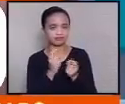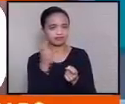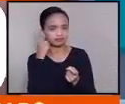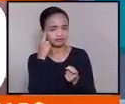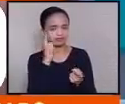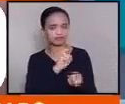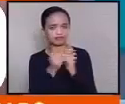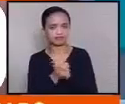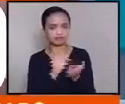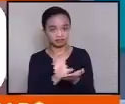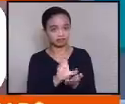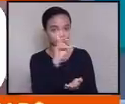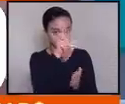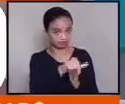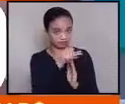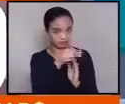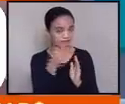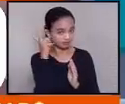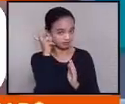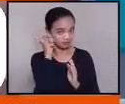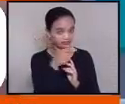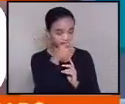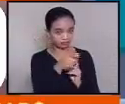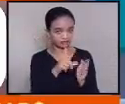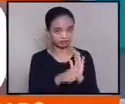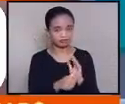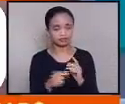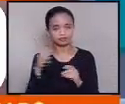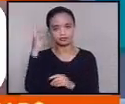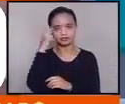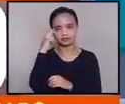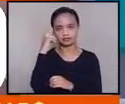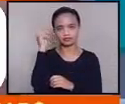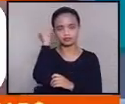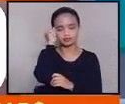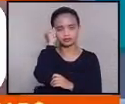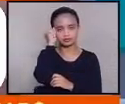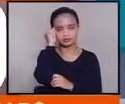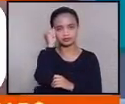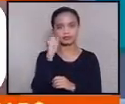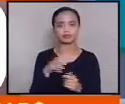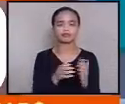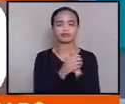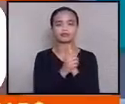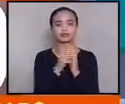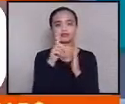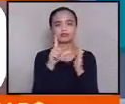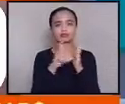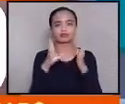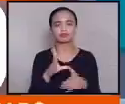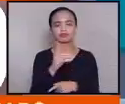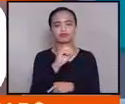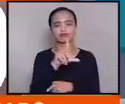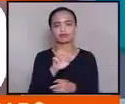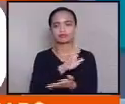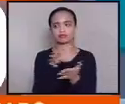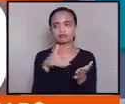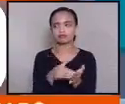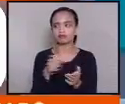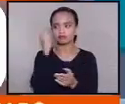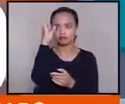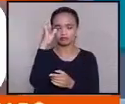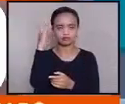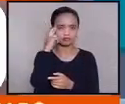ko. Makikinig ka mamaya, sir. Sandali, sir. Mr. Raymond Rosales, ito, Legislative Specialist ng Dole Central. Sir, yes, Raymond, magandang tanghali